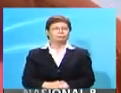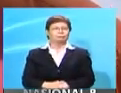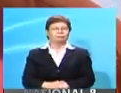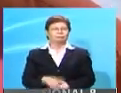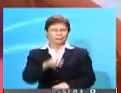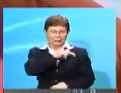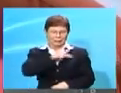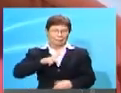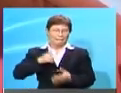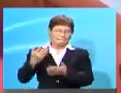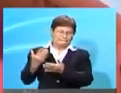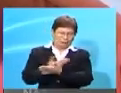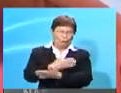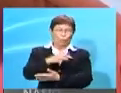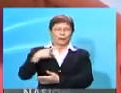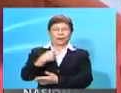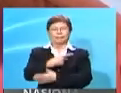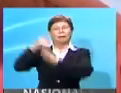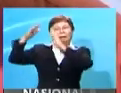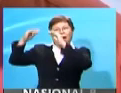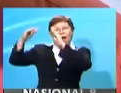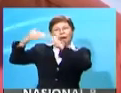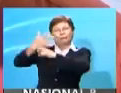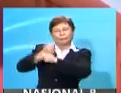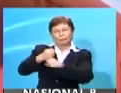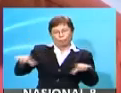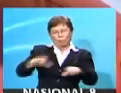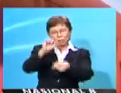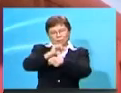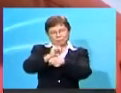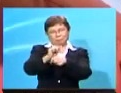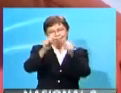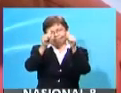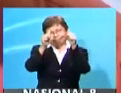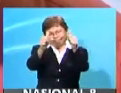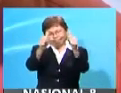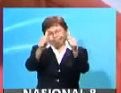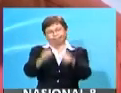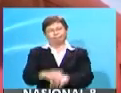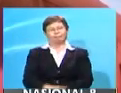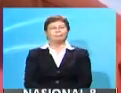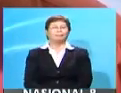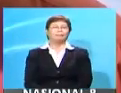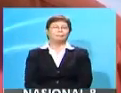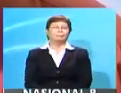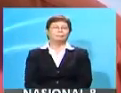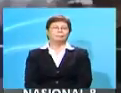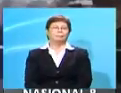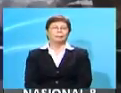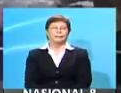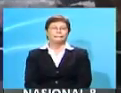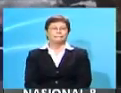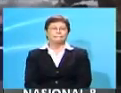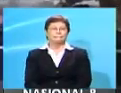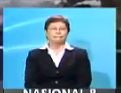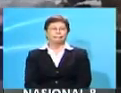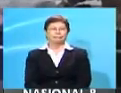baru ini saya mengharapkan akan dapat melaksanakan tugas dengan lebih lebih baik dan lebih